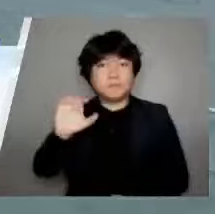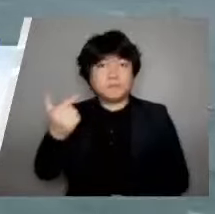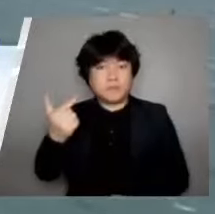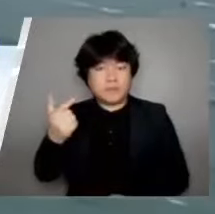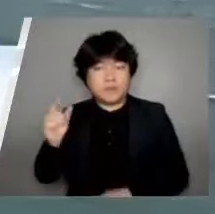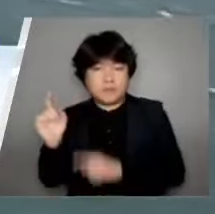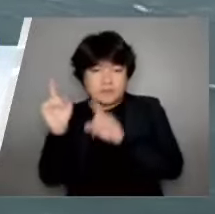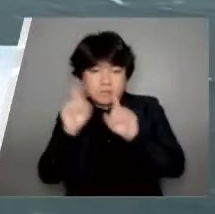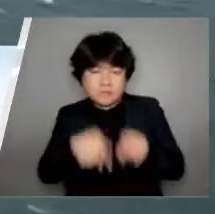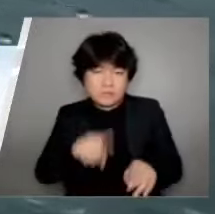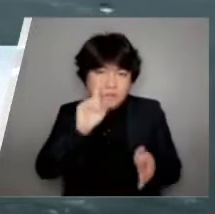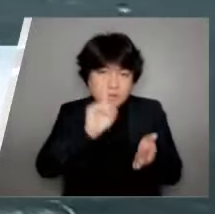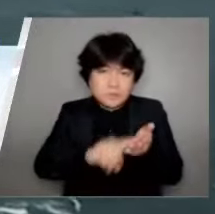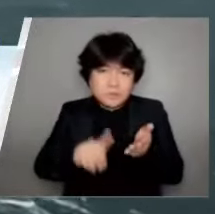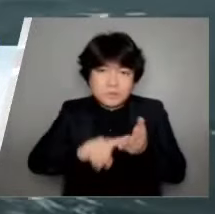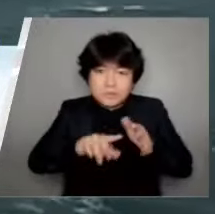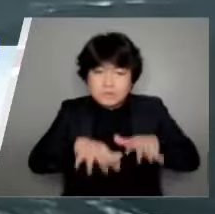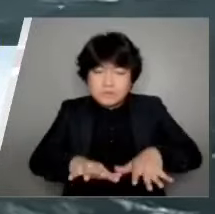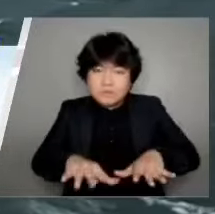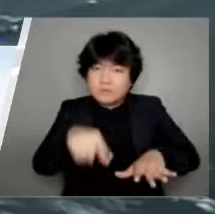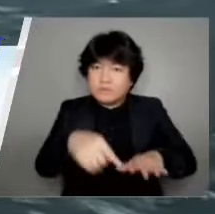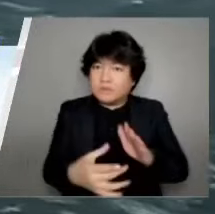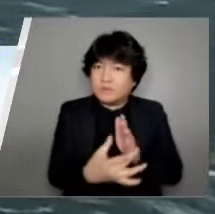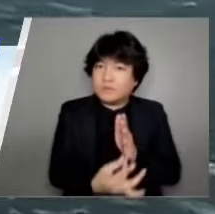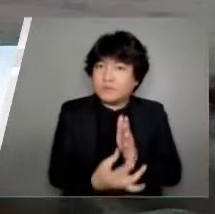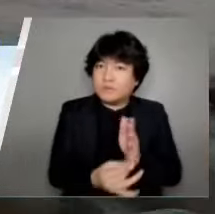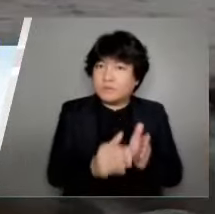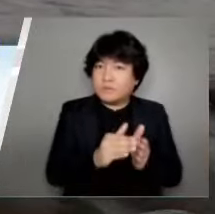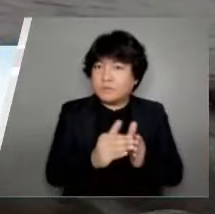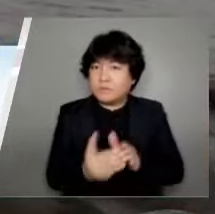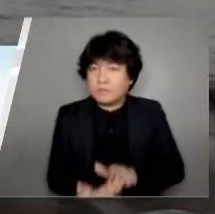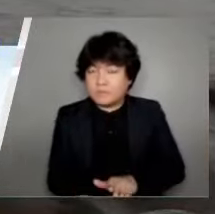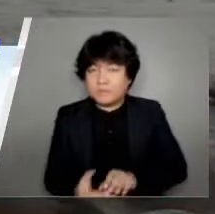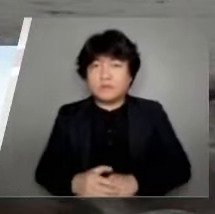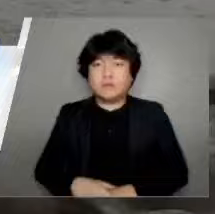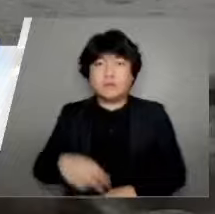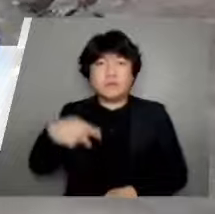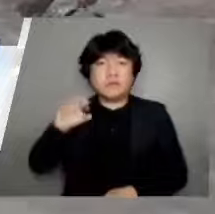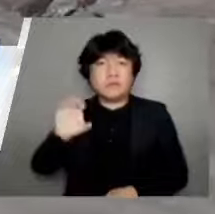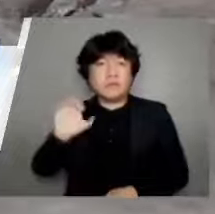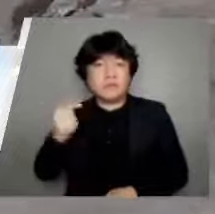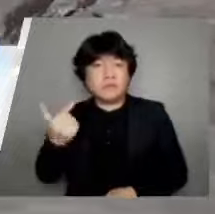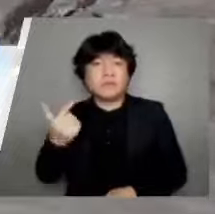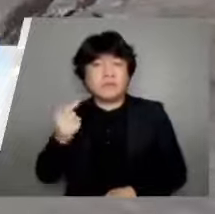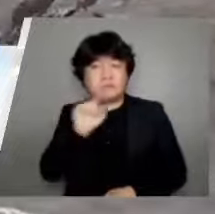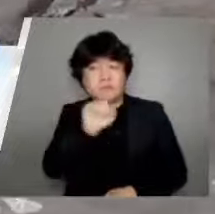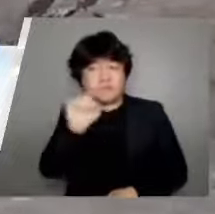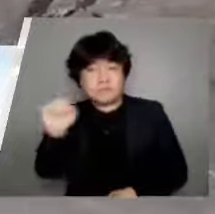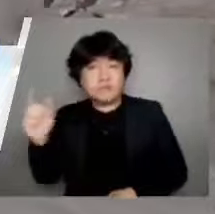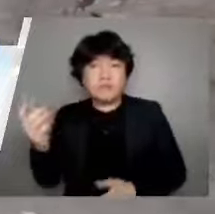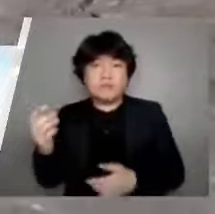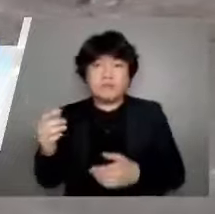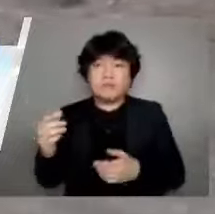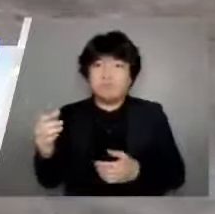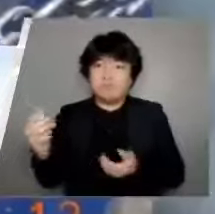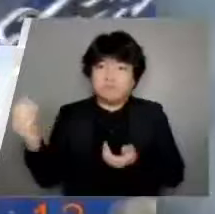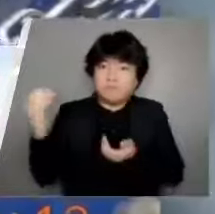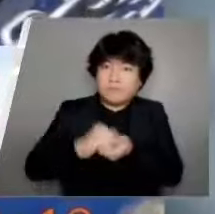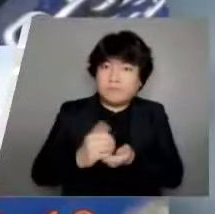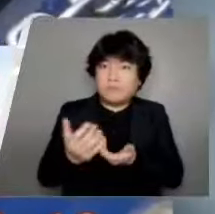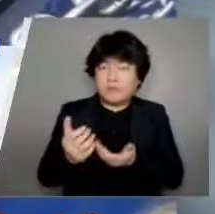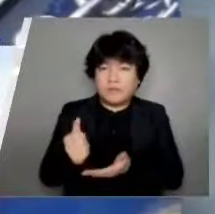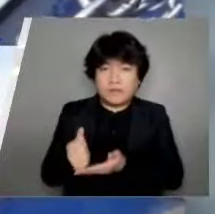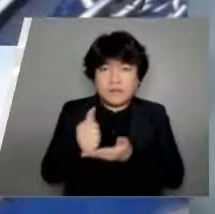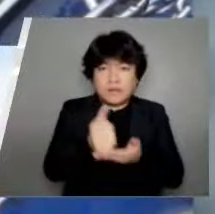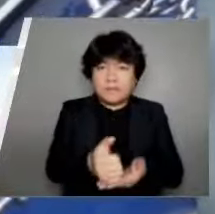response operations. Nakikipagtulungan na rin daw ang PCG sa mga oil spill response organization para mapigilan ang pagkalat ng langis.